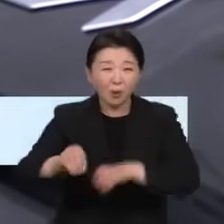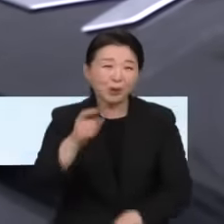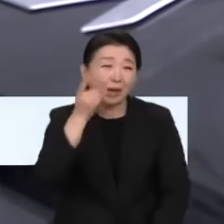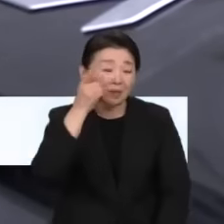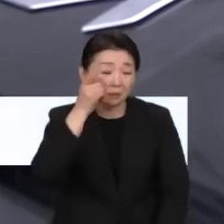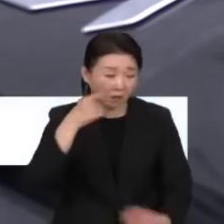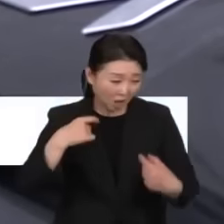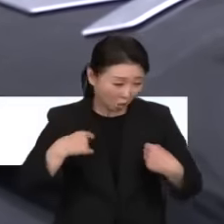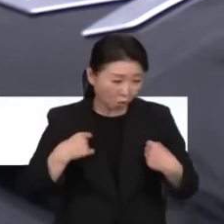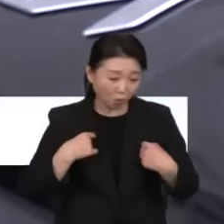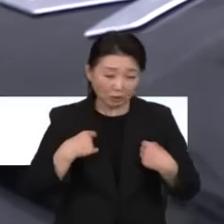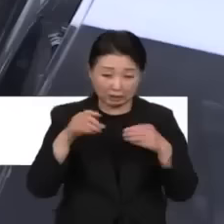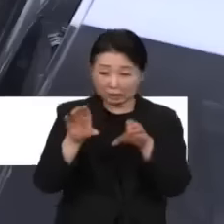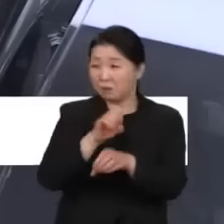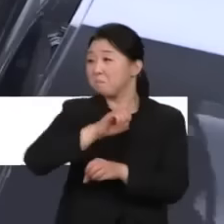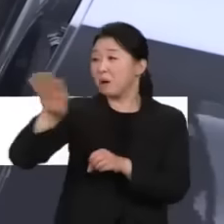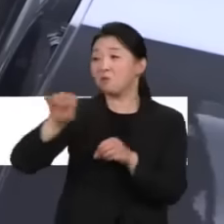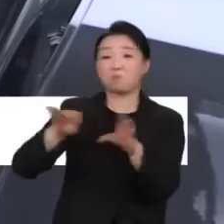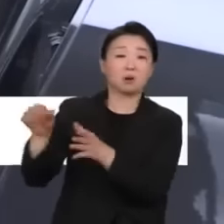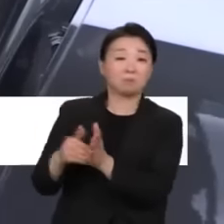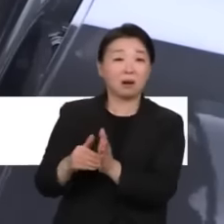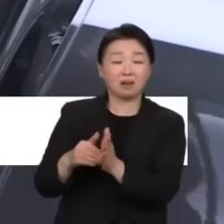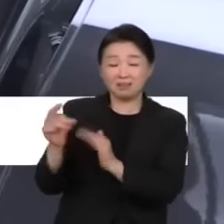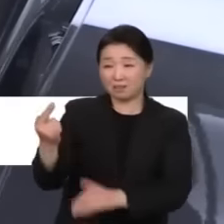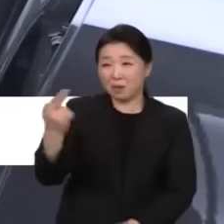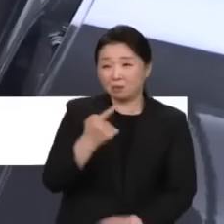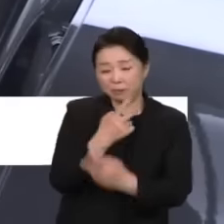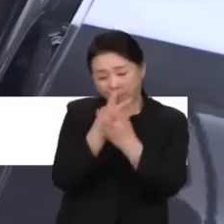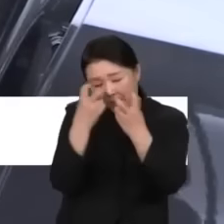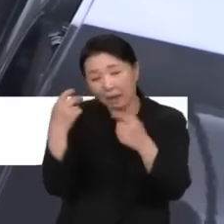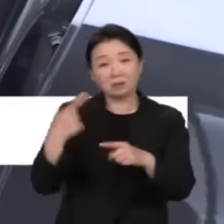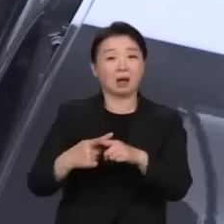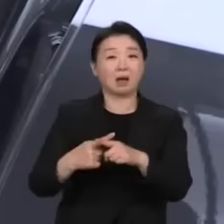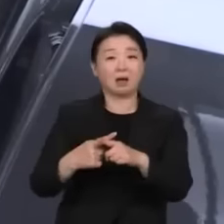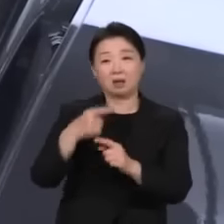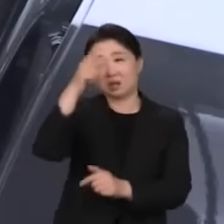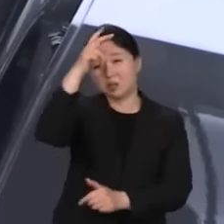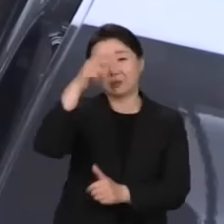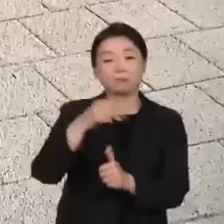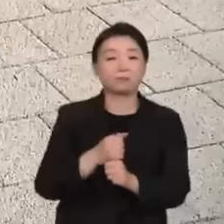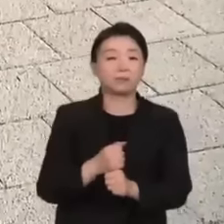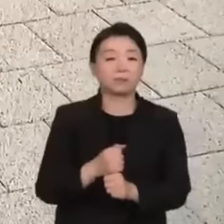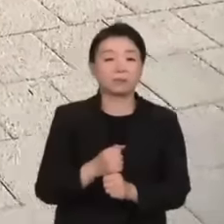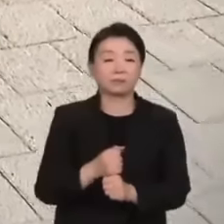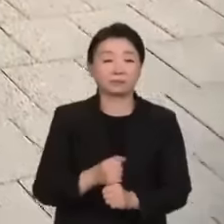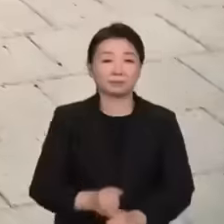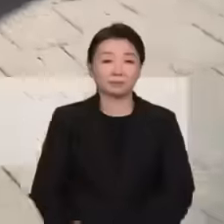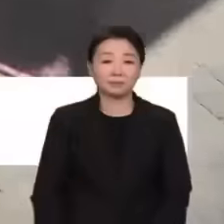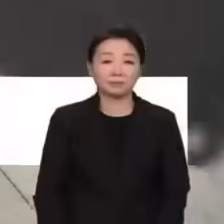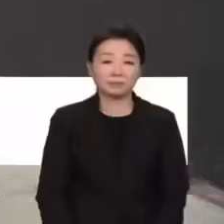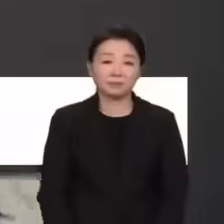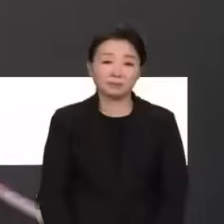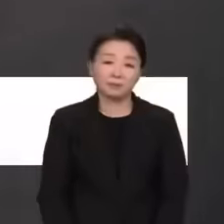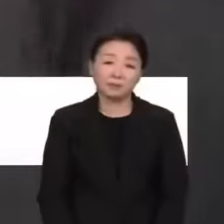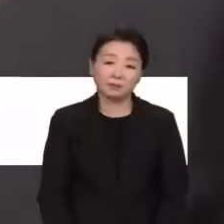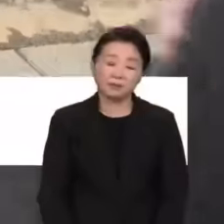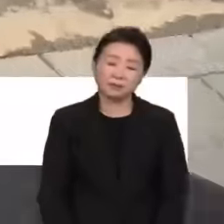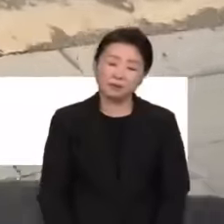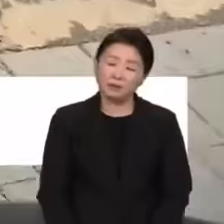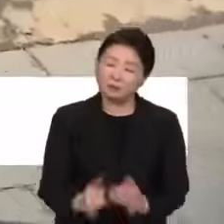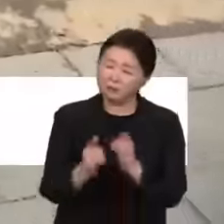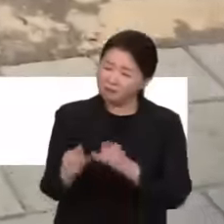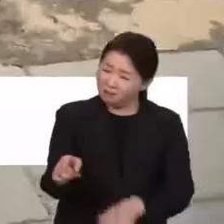휴대전화와 겉옷을 차 밖으로 버렸고 집에 들어와 자고 있다가 경찰에 붙잡혔습니다. 어떻게 진짜 사람이 그럴 수가